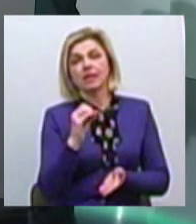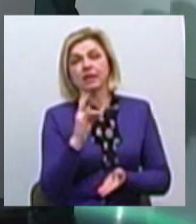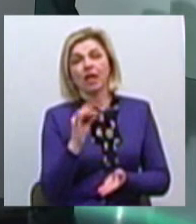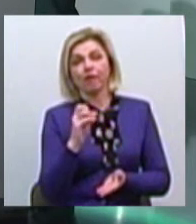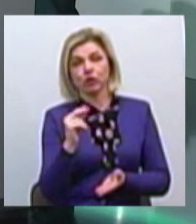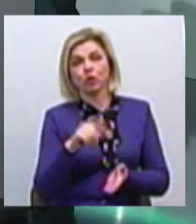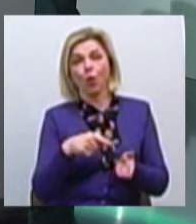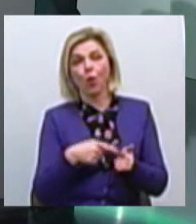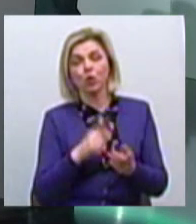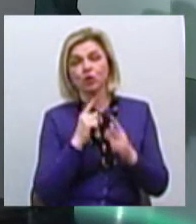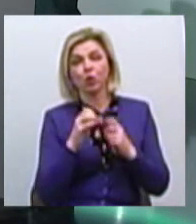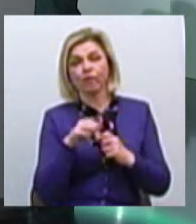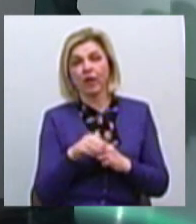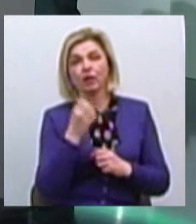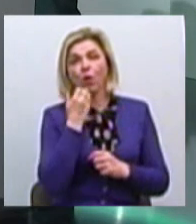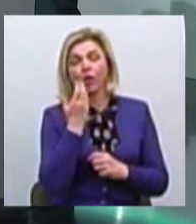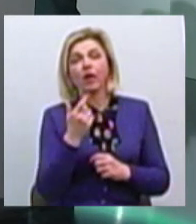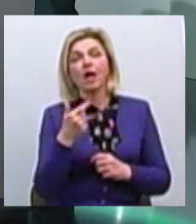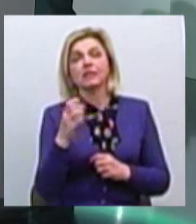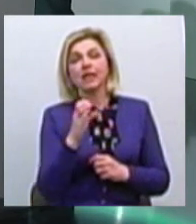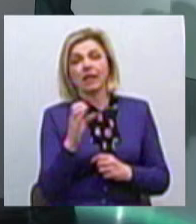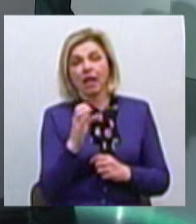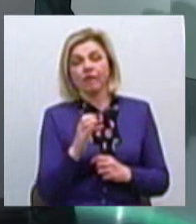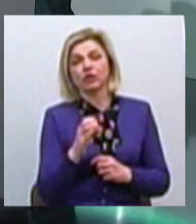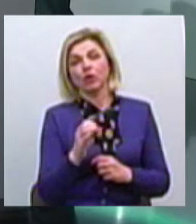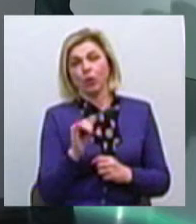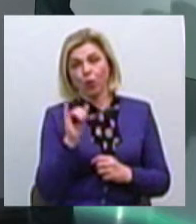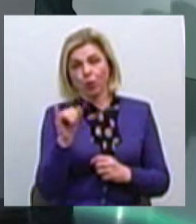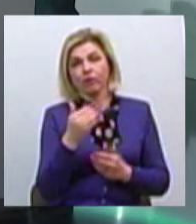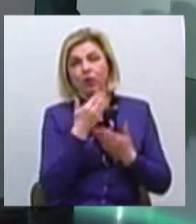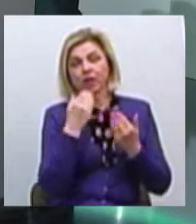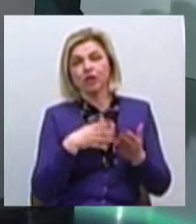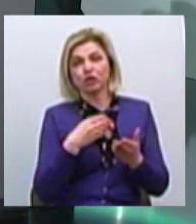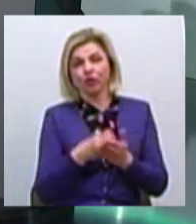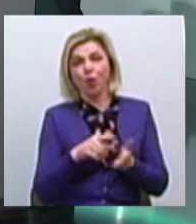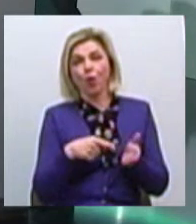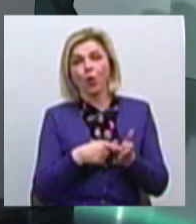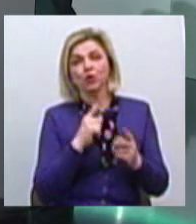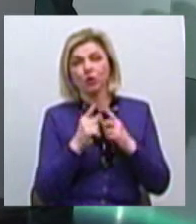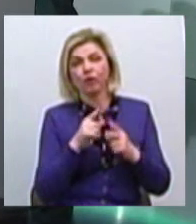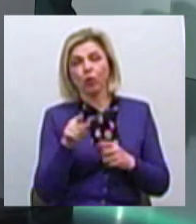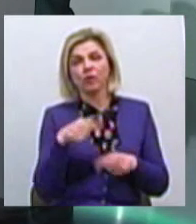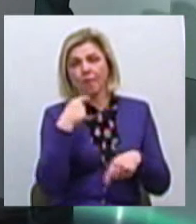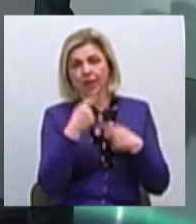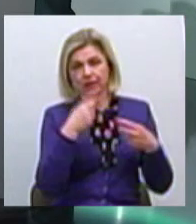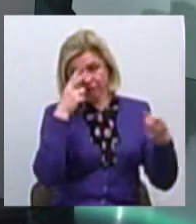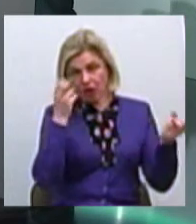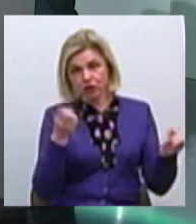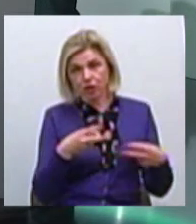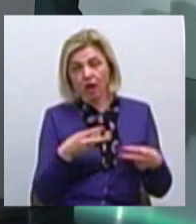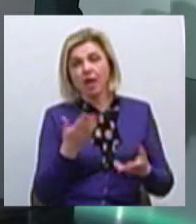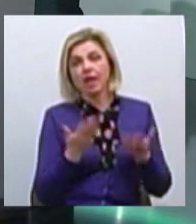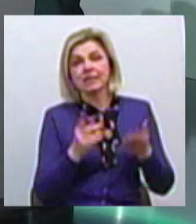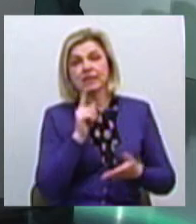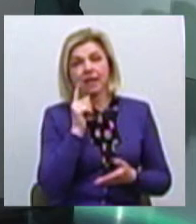у Сенкевич лидер, по сути, президент, но у него нету своего горсовета, и у них беспрерывная вражда. Точно так же, если